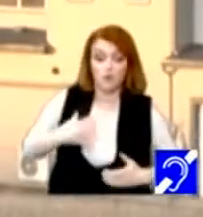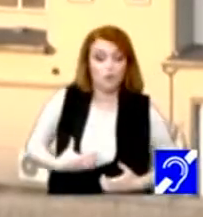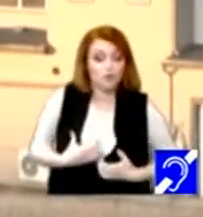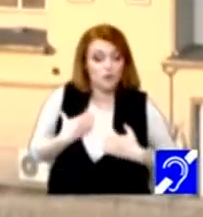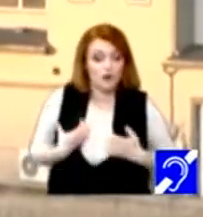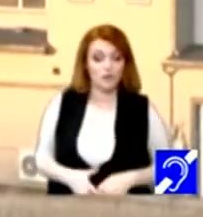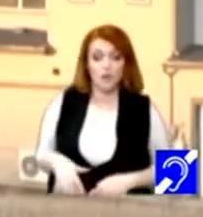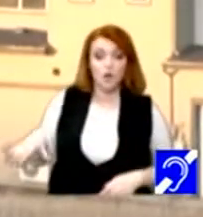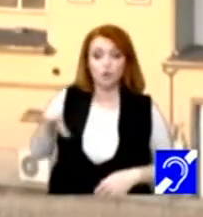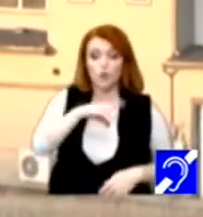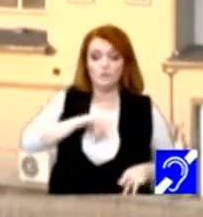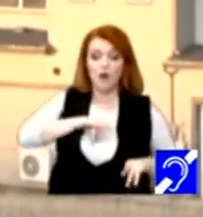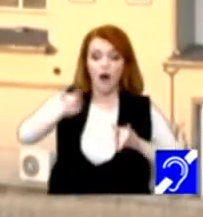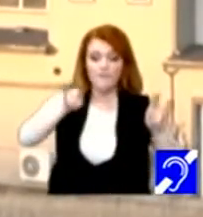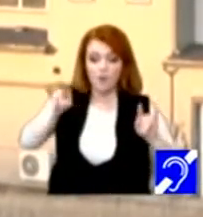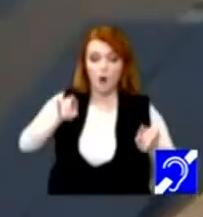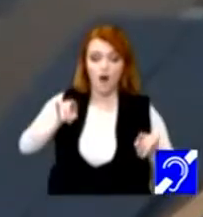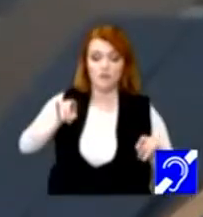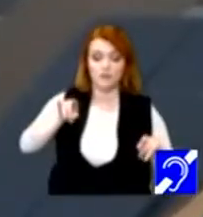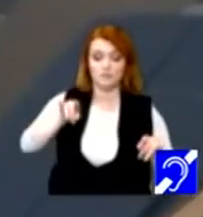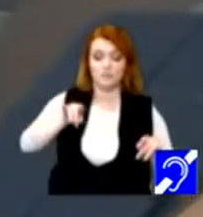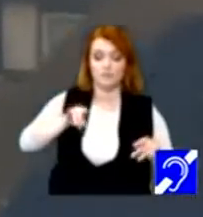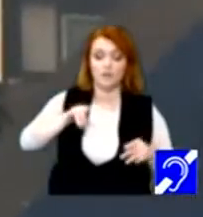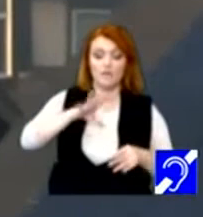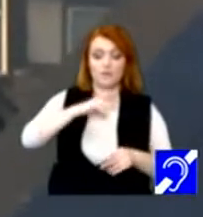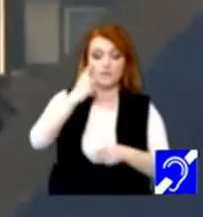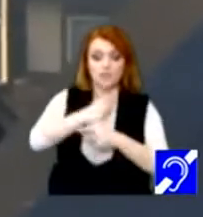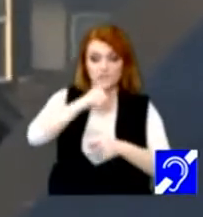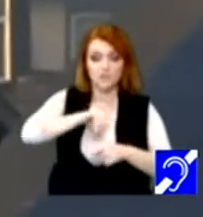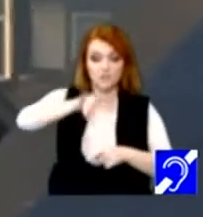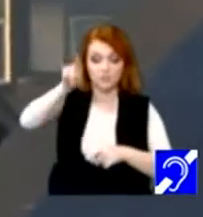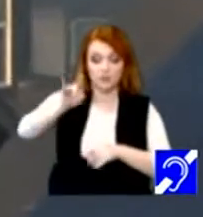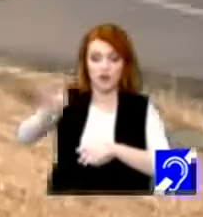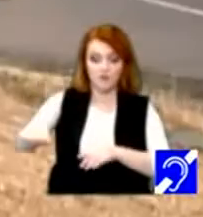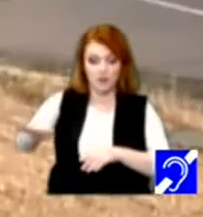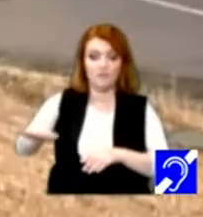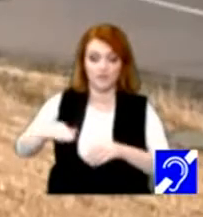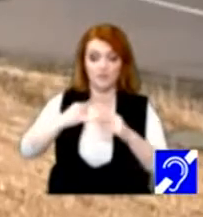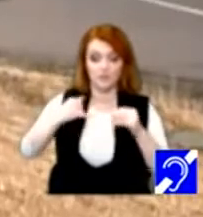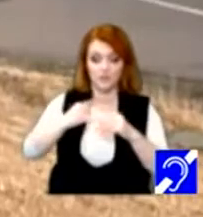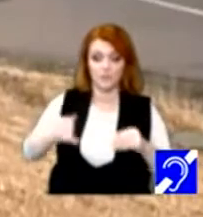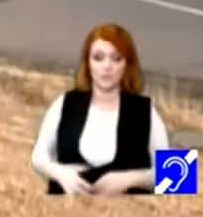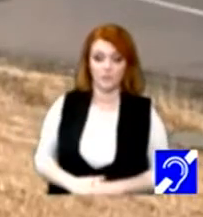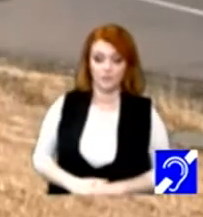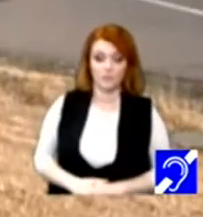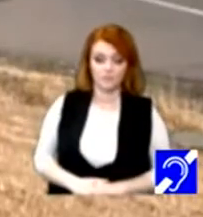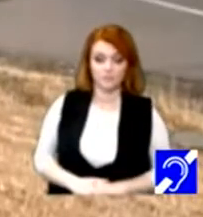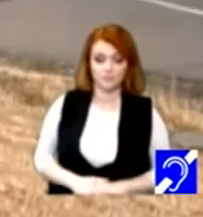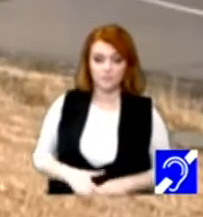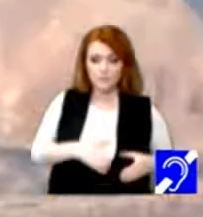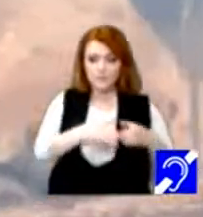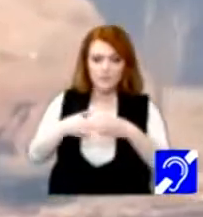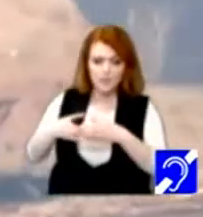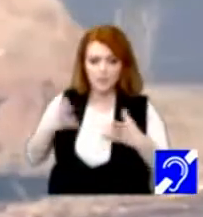Toate cursele aeriene au fost consemnate la sol. Accesul e interzis pe sute de drumuri. Traficul feroviar e grav perturbat. Echipele